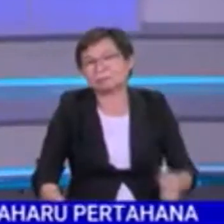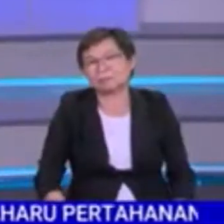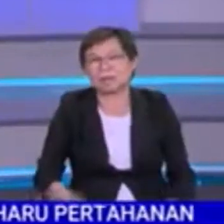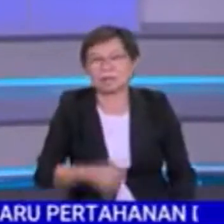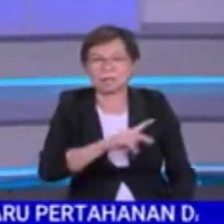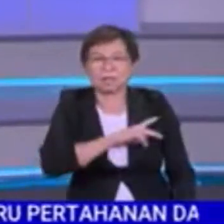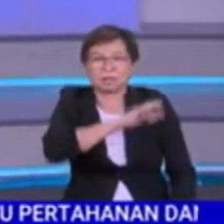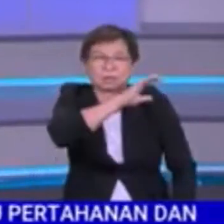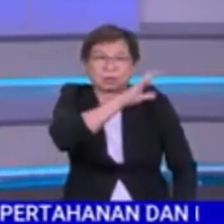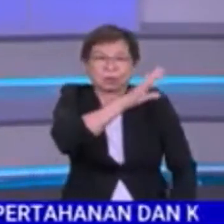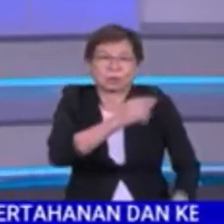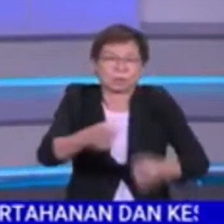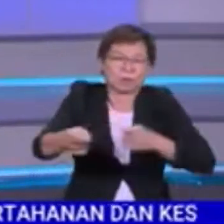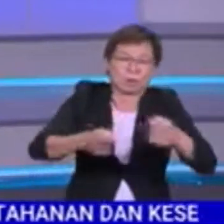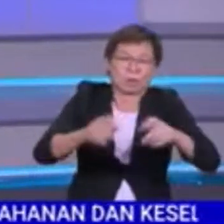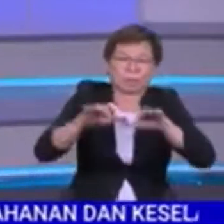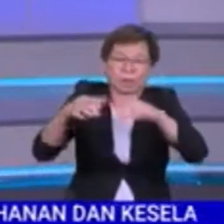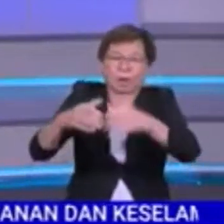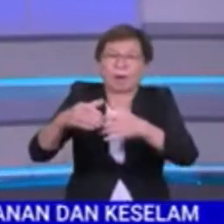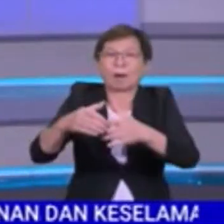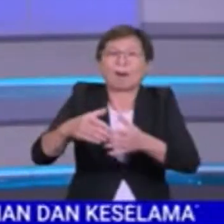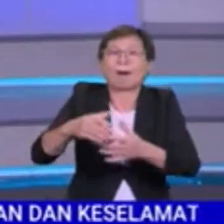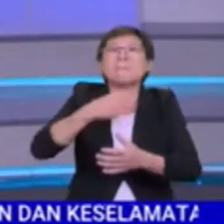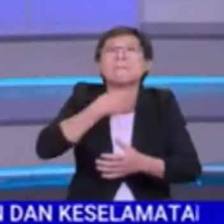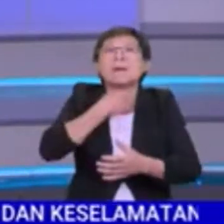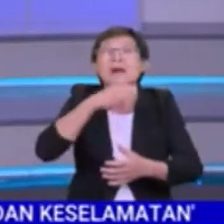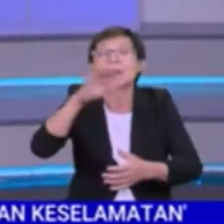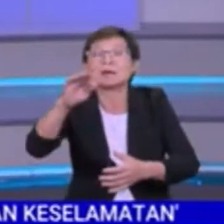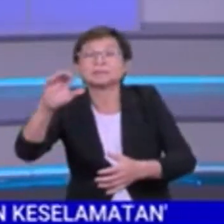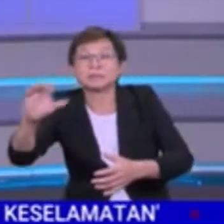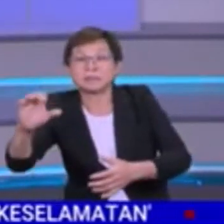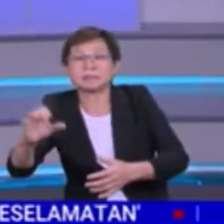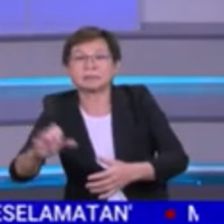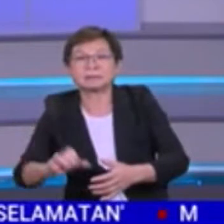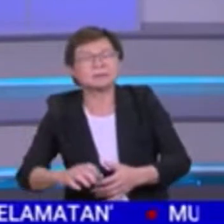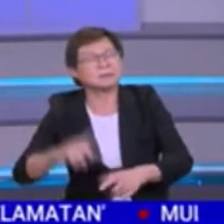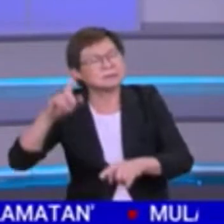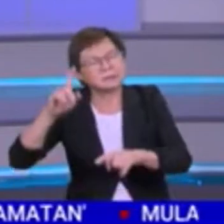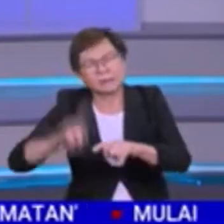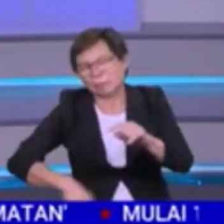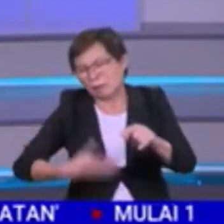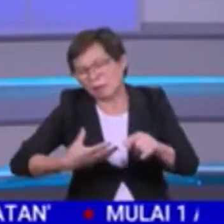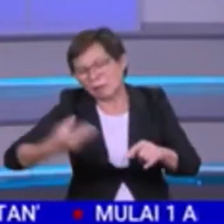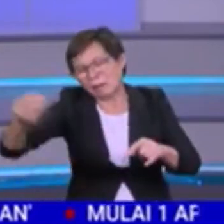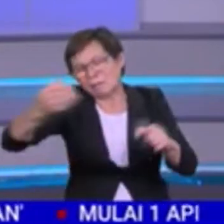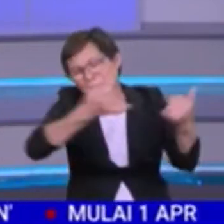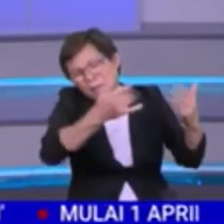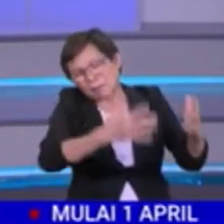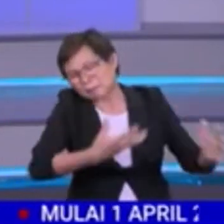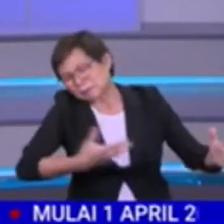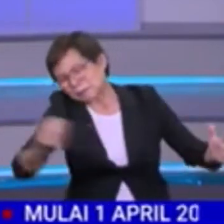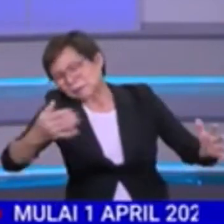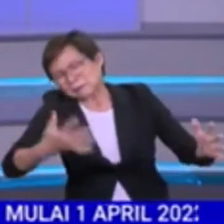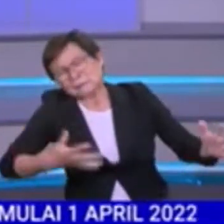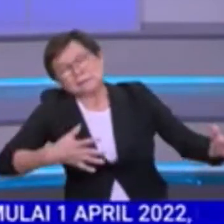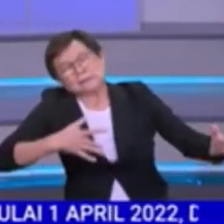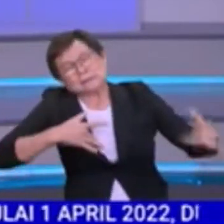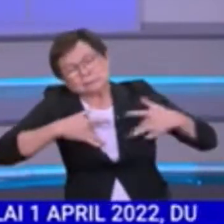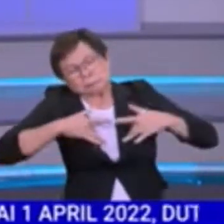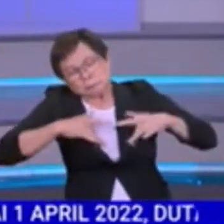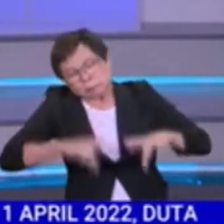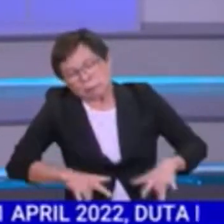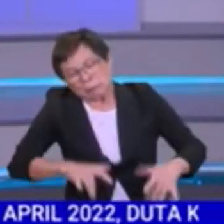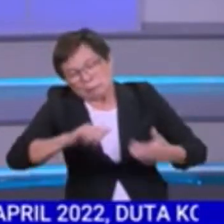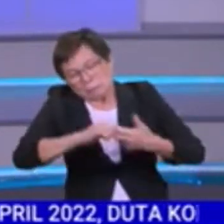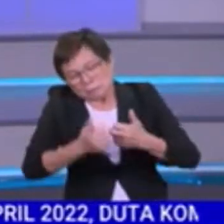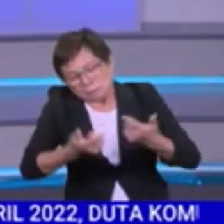Ketua jurulatih dan pengendali pasukan Perak FC, Yurusi Chelah, tak sanggup tinggalkan pemain walaupun terkilan dengan krisis dalaman